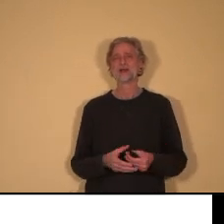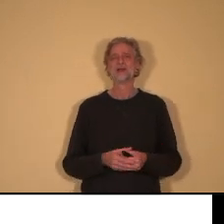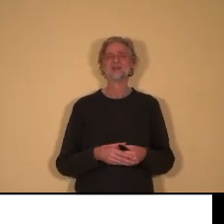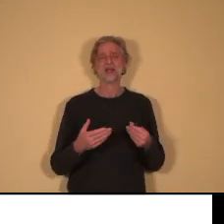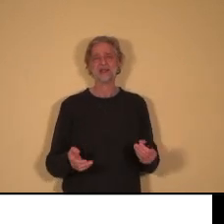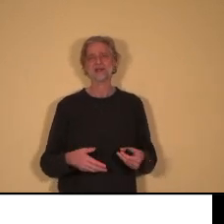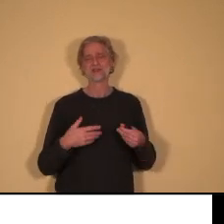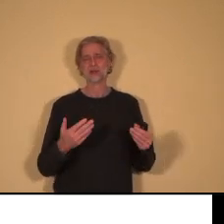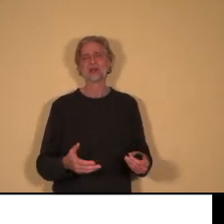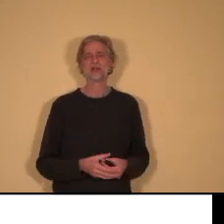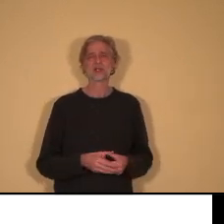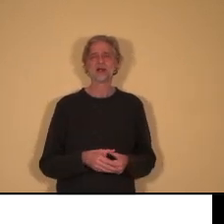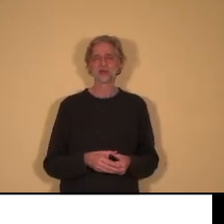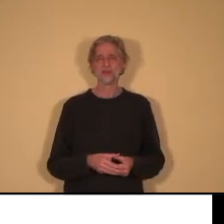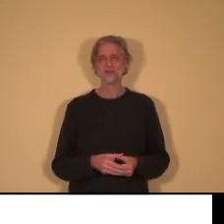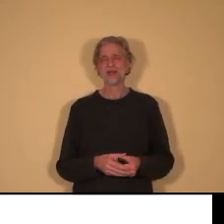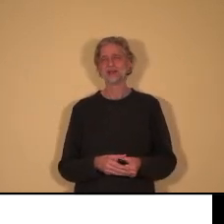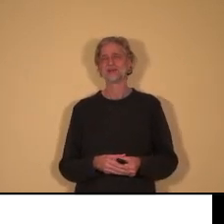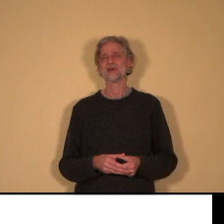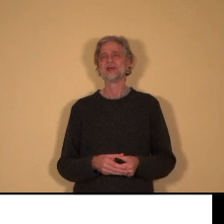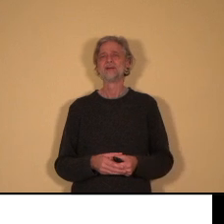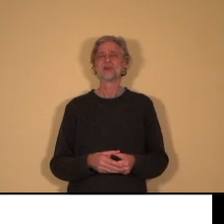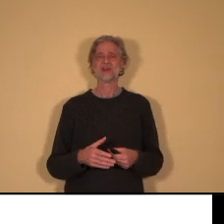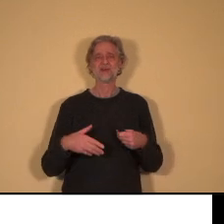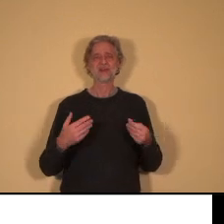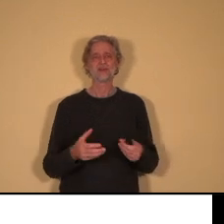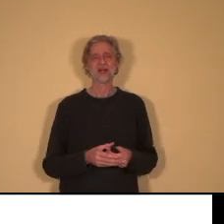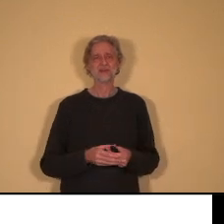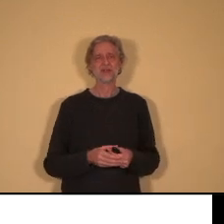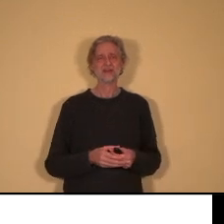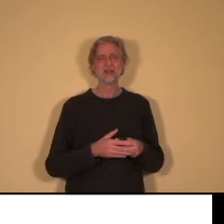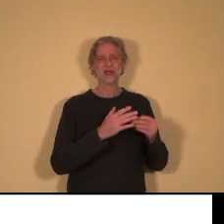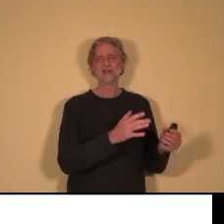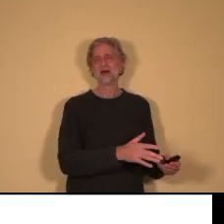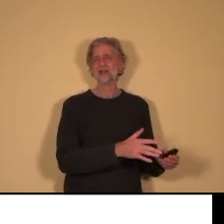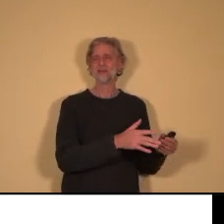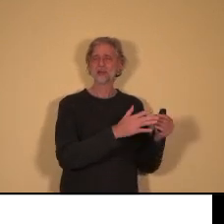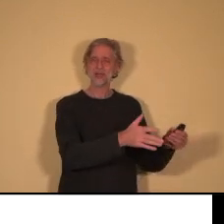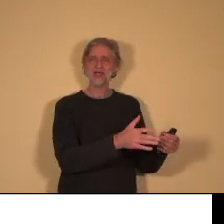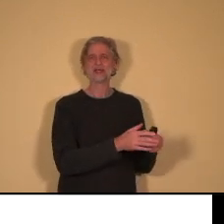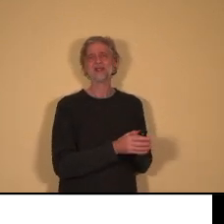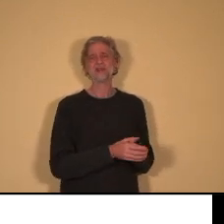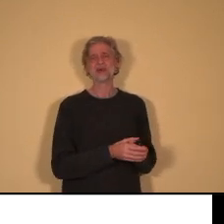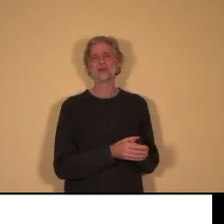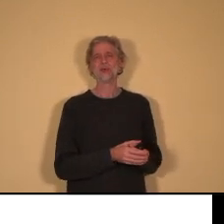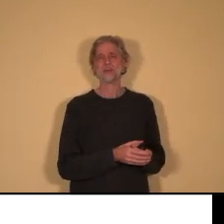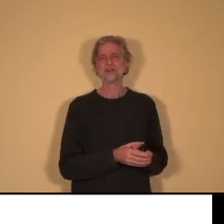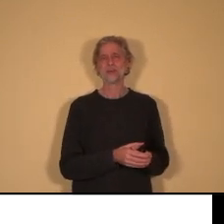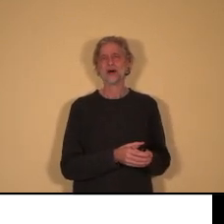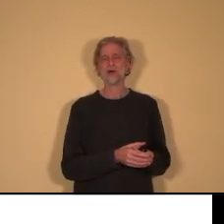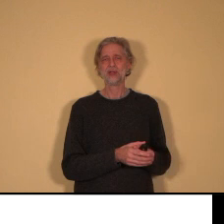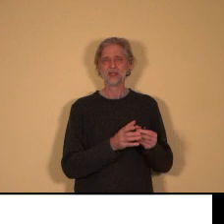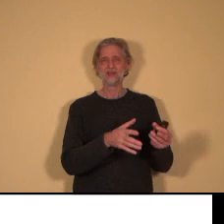stark sich ändernde Sonneneinstrahlungs- und Windverhältnisse. Das heißt, wir sind darauf angewiesen, in Zeiten, wo wir mehr Energie zur Verfügung haben,